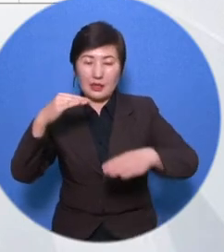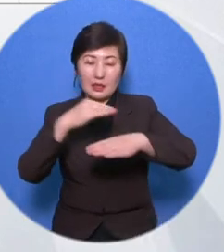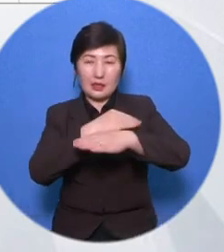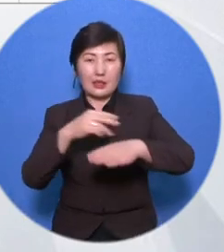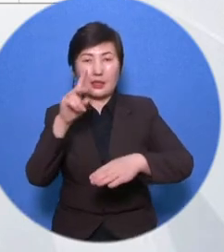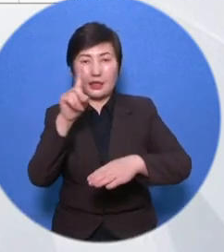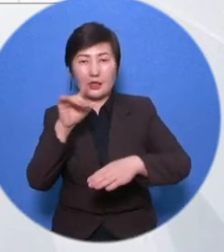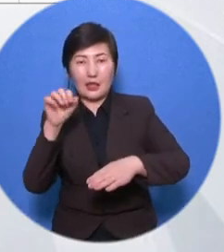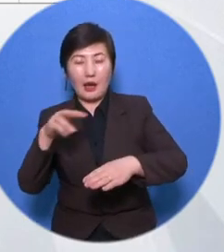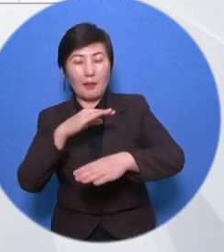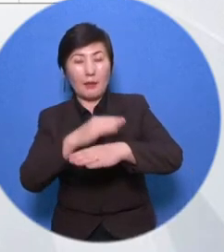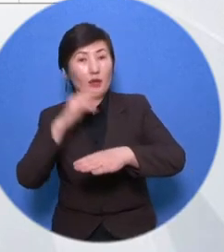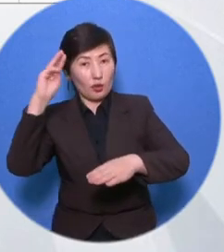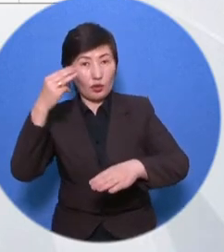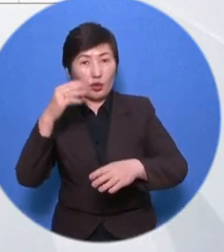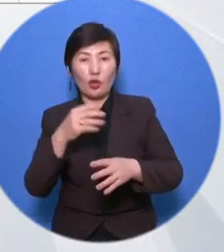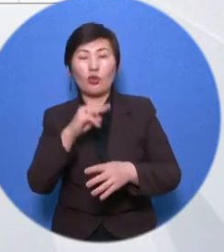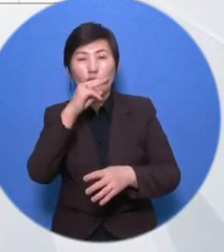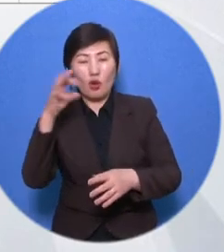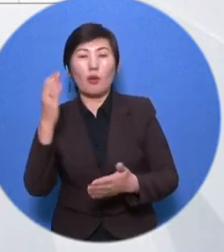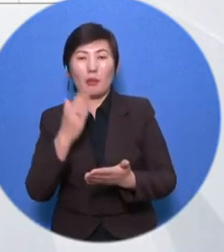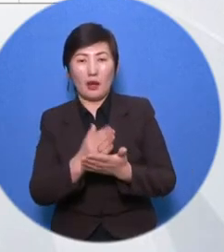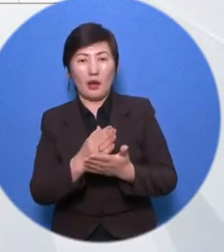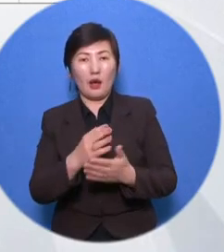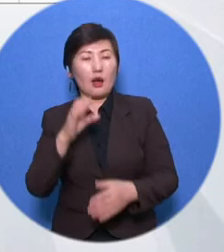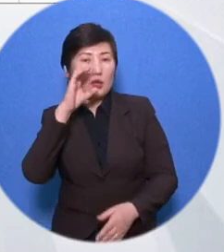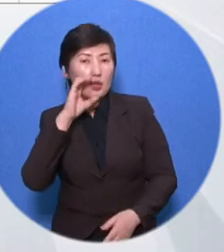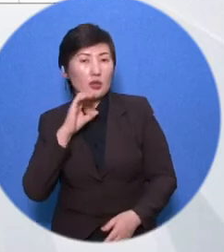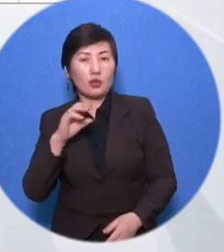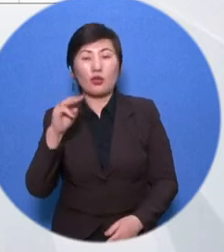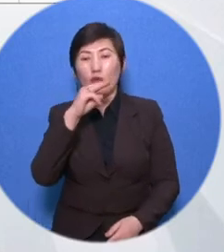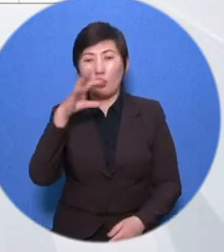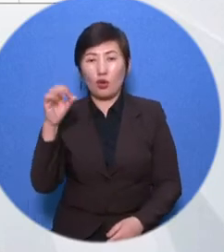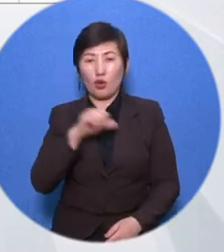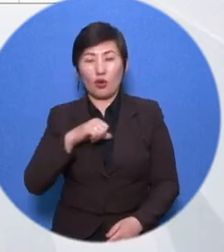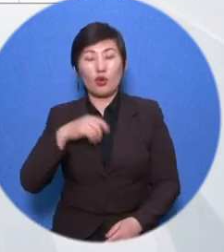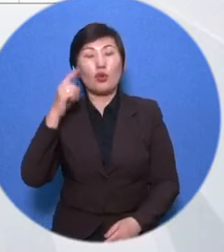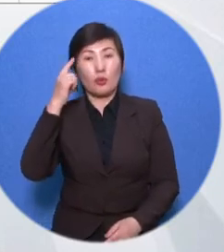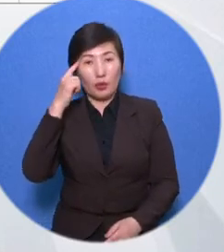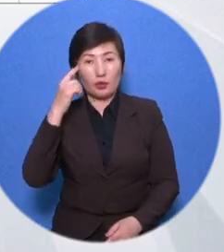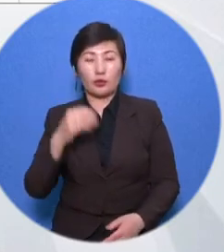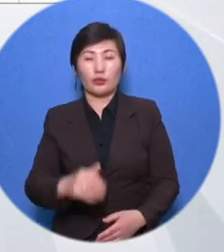зэрэг сонирхолтой бодлогууд байгаа шүү. Тийм учраас бүгдээрээ эдгээр сонирхолтой бодлогуудыг бодох юм аа.